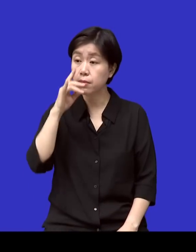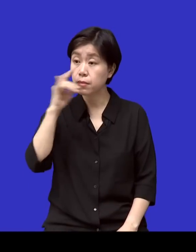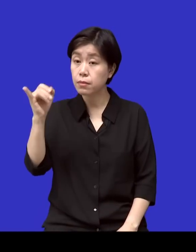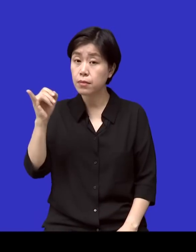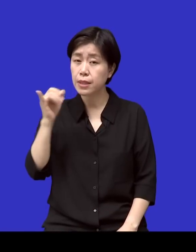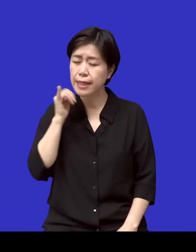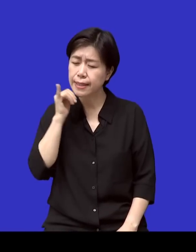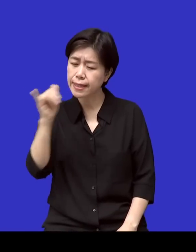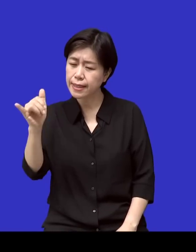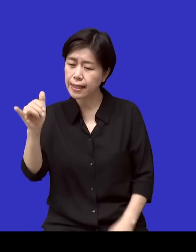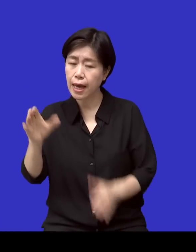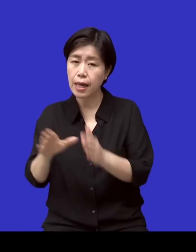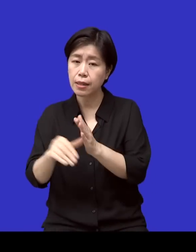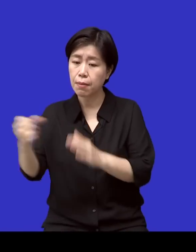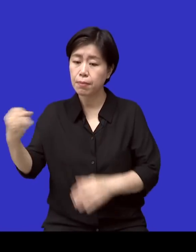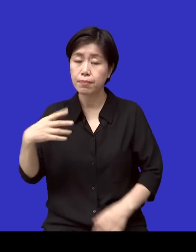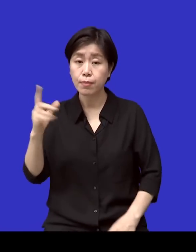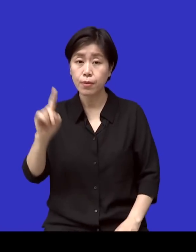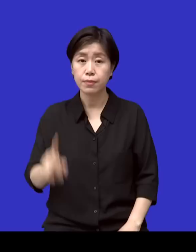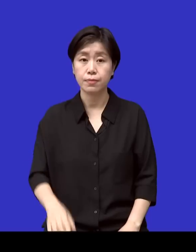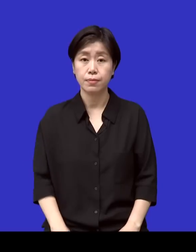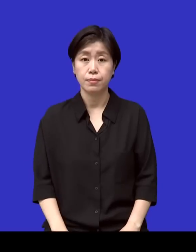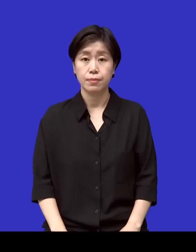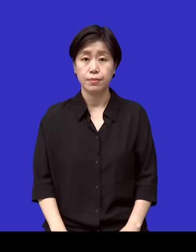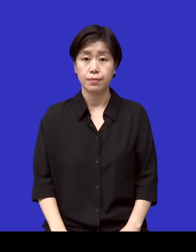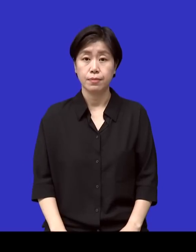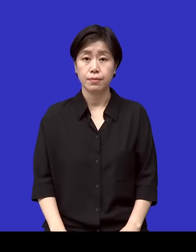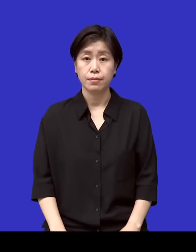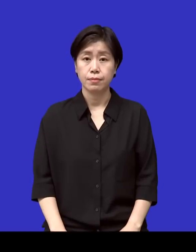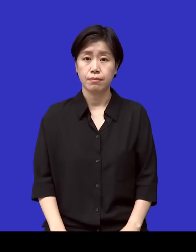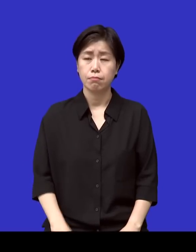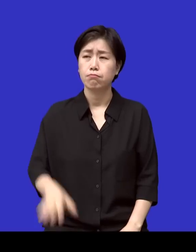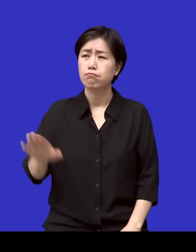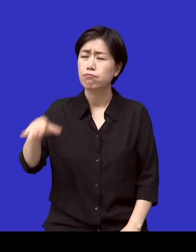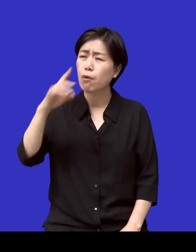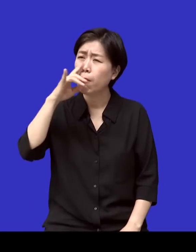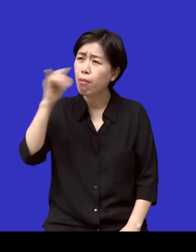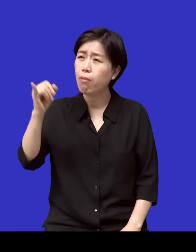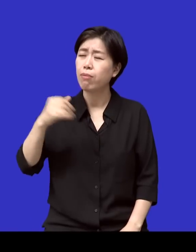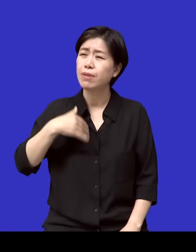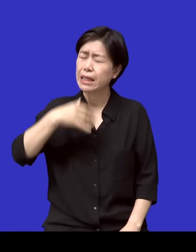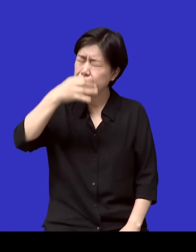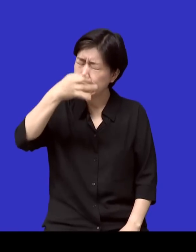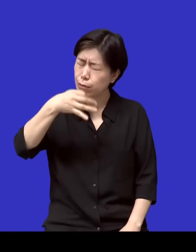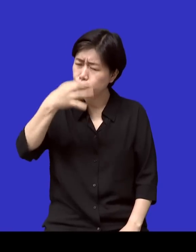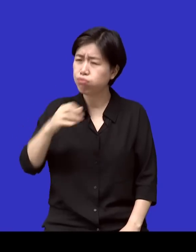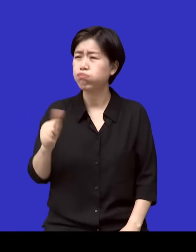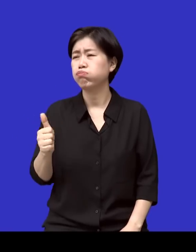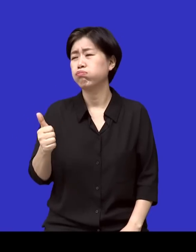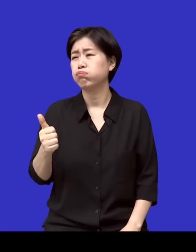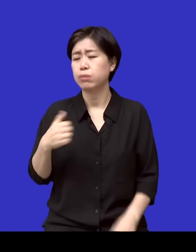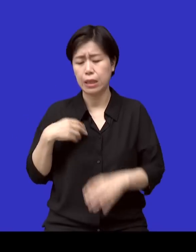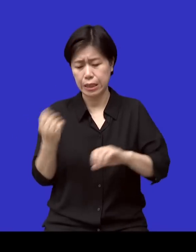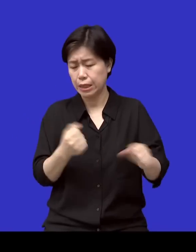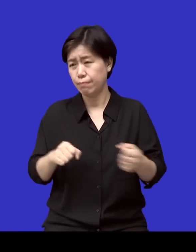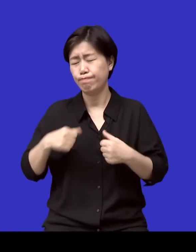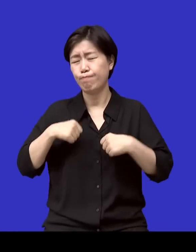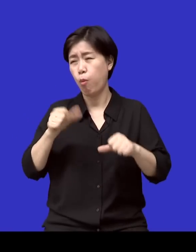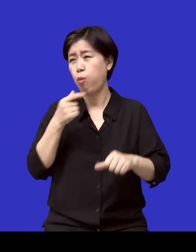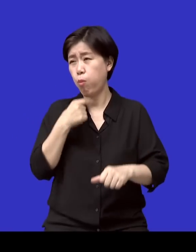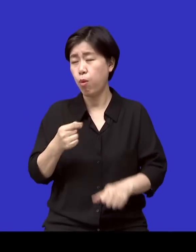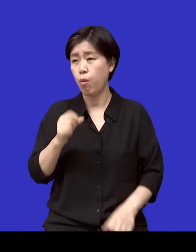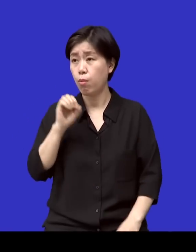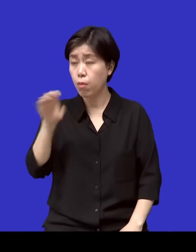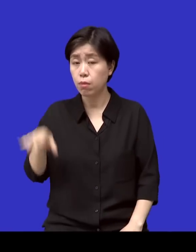어머니가 그럼 뭐라 그러세요? 어찌라 어머니는 그러세요? 제가 정말 한 번은 너무 힘들어서 엄마 나 스키 타기 싫어. 나 그만둘래.